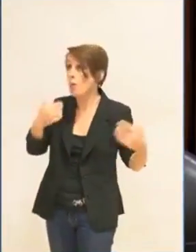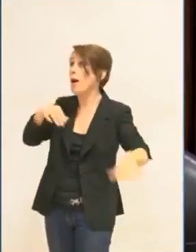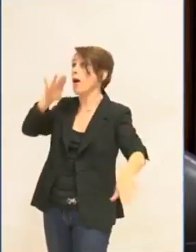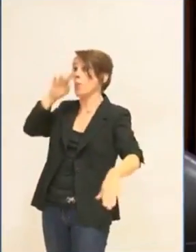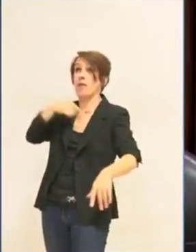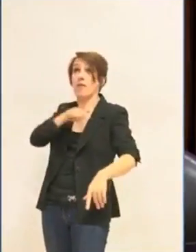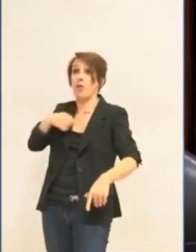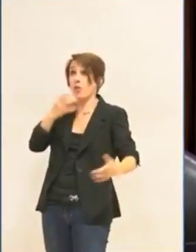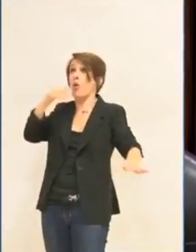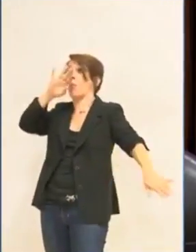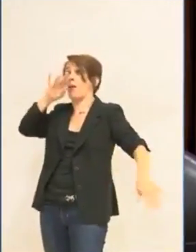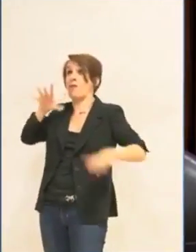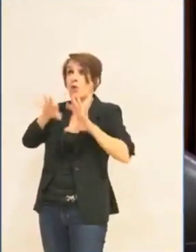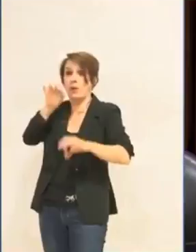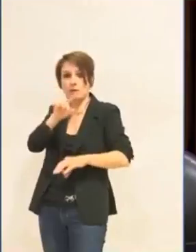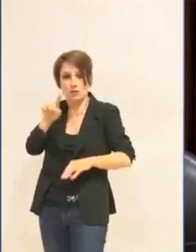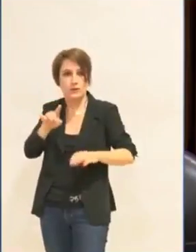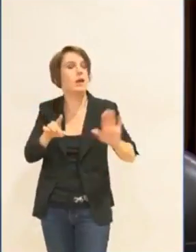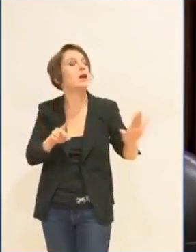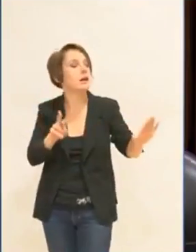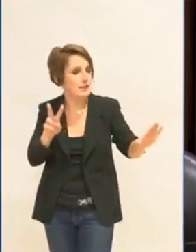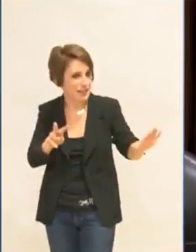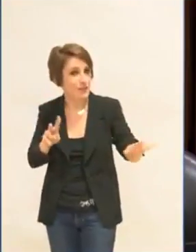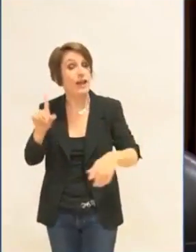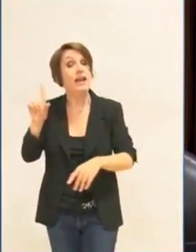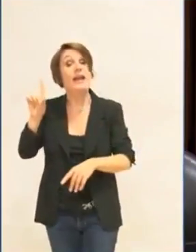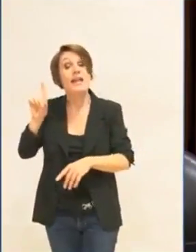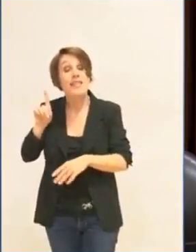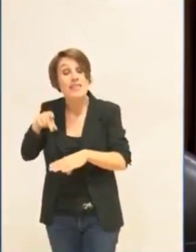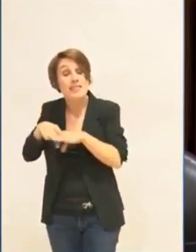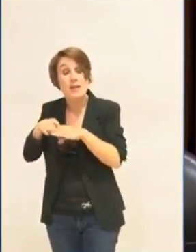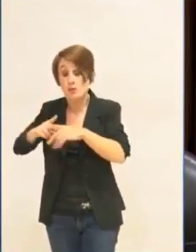négociation commence au mandat précédent.